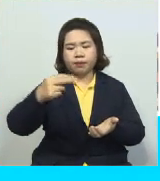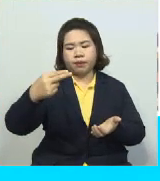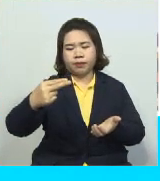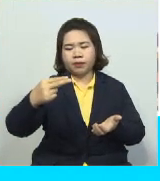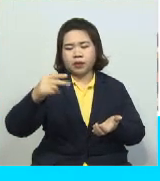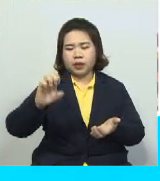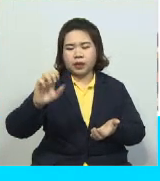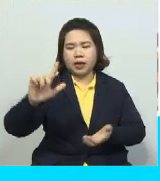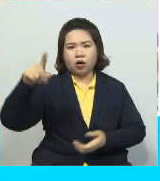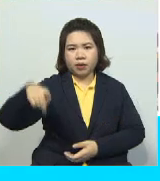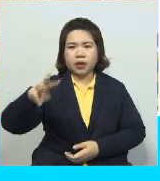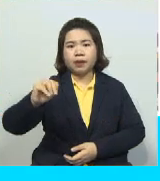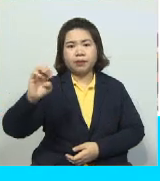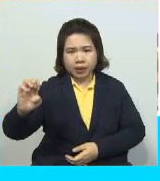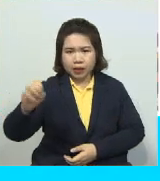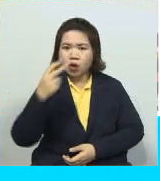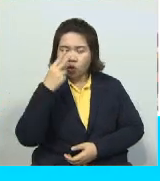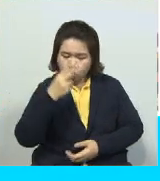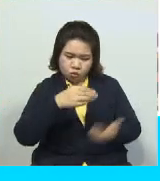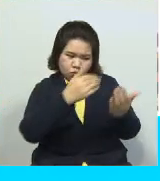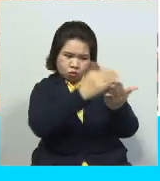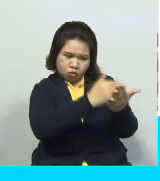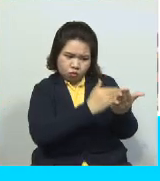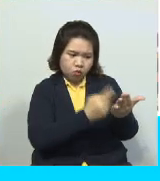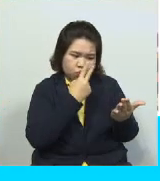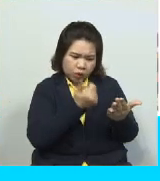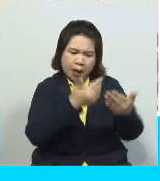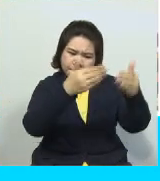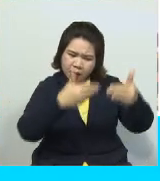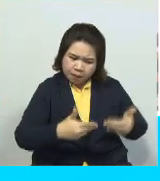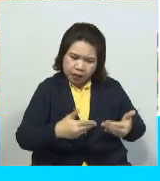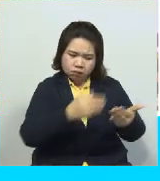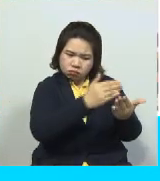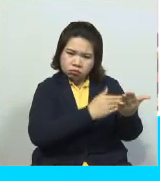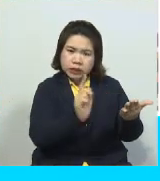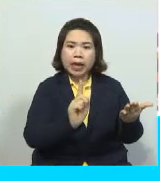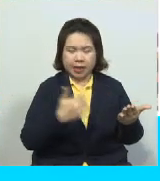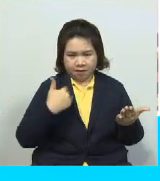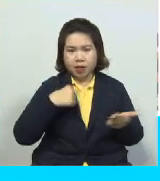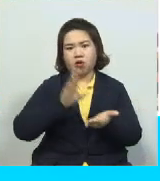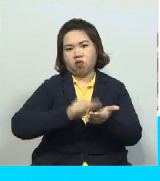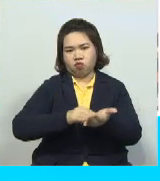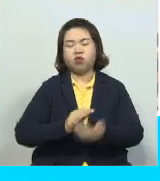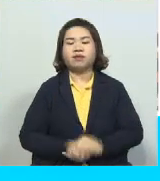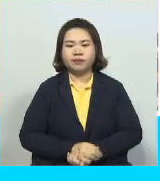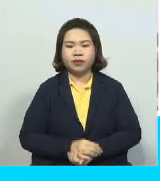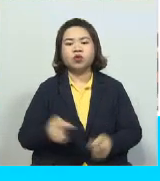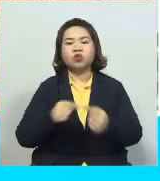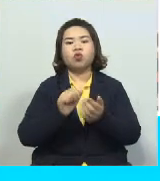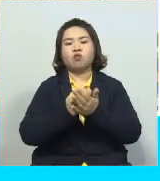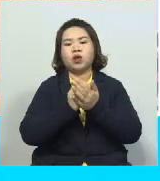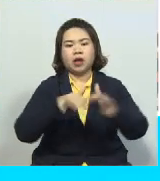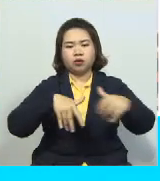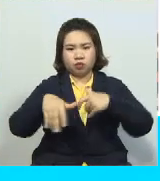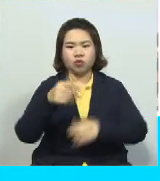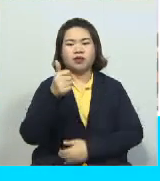ไปดูข้อมูลการปิดการจราจรอะไรต่างๆได้ทั้งหมดนะครับตรงนี้ก็ถือว่าเป็นการบริการด้านการจราจรเพื่อให้พี่น้